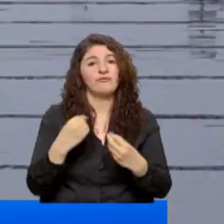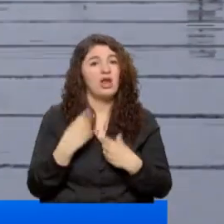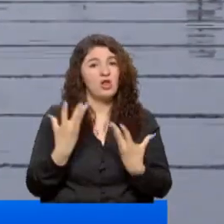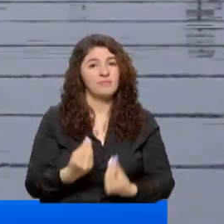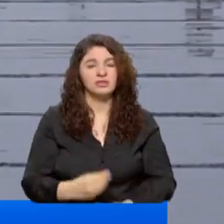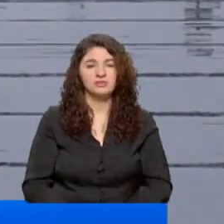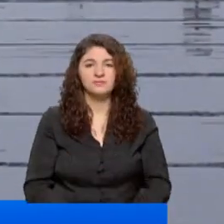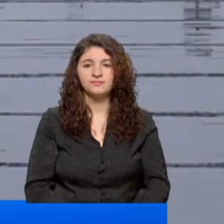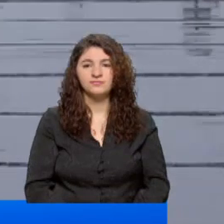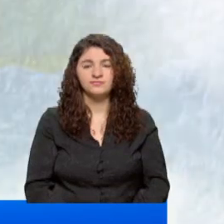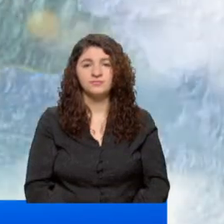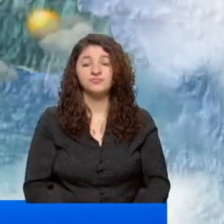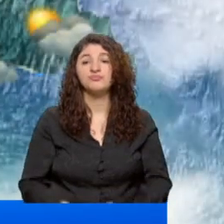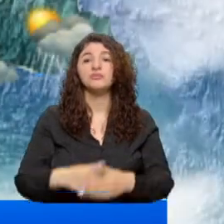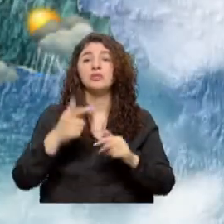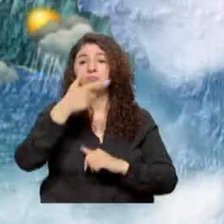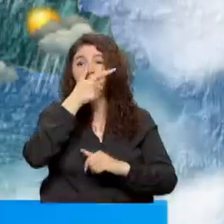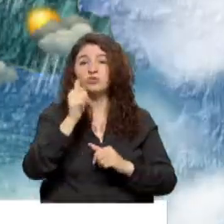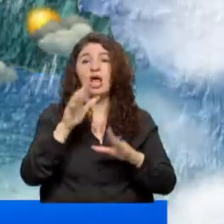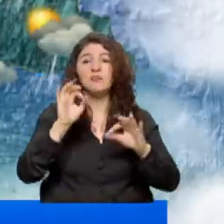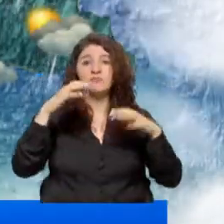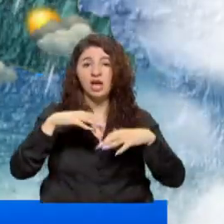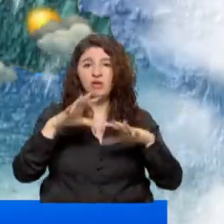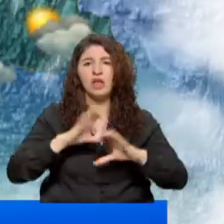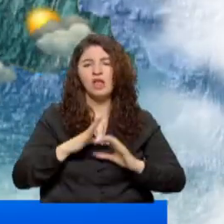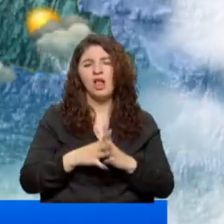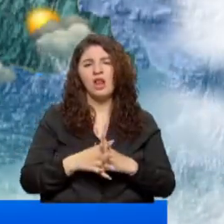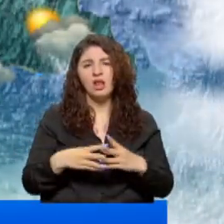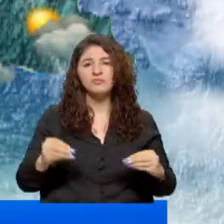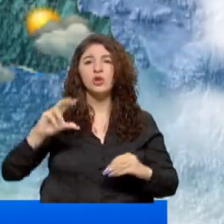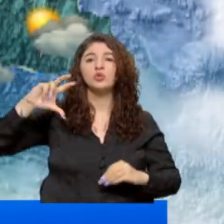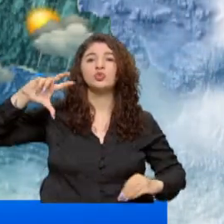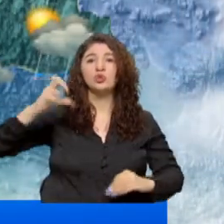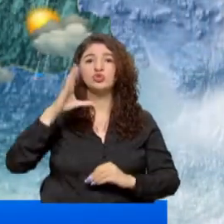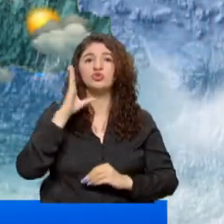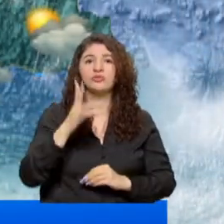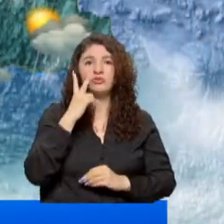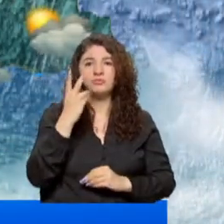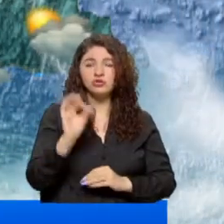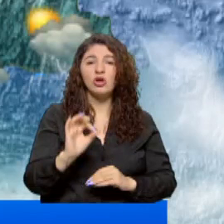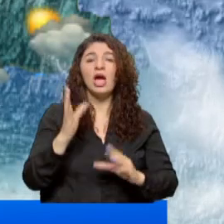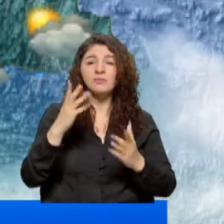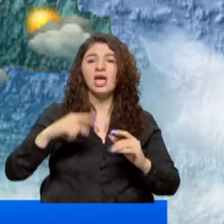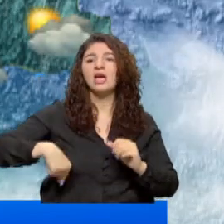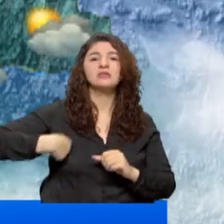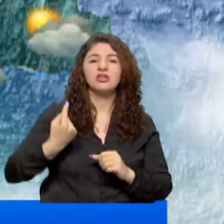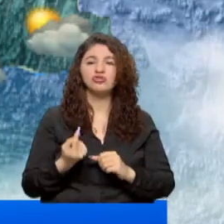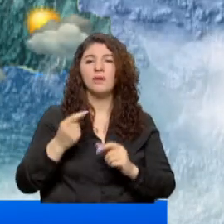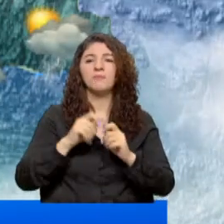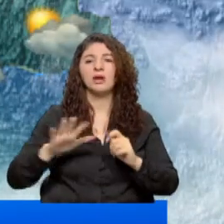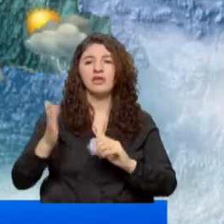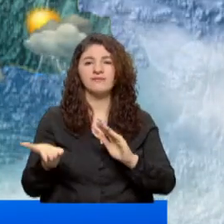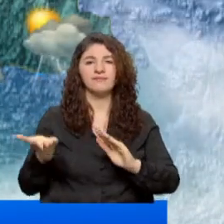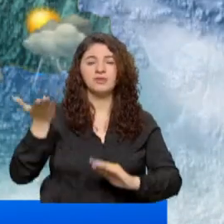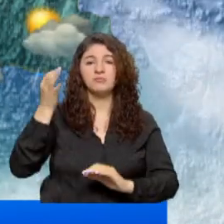bugün Bu perşembe günü ise hem yağışlar etkisini yitiriyor Güneş daha çok görülüyor hem de ölçülen sıcaklıklar